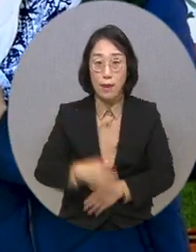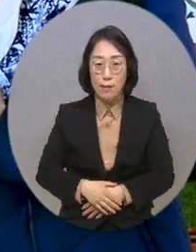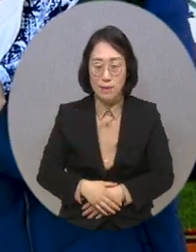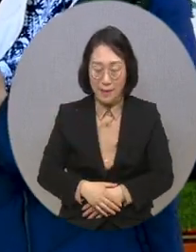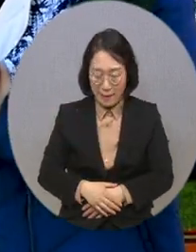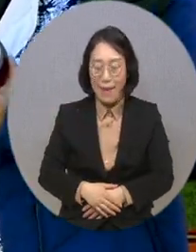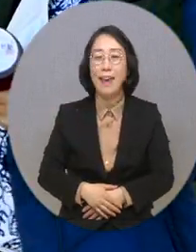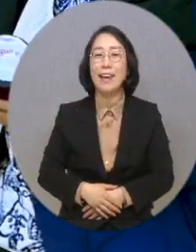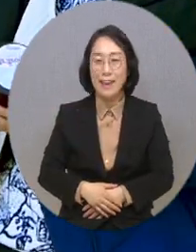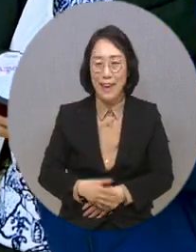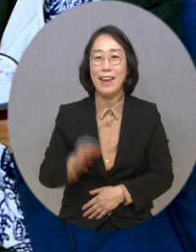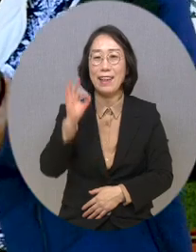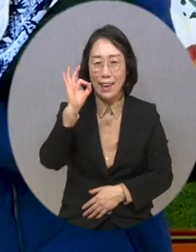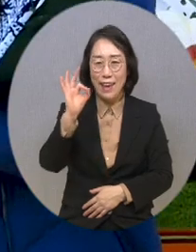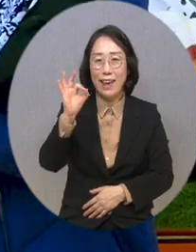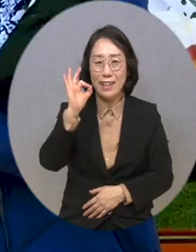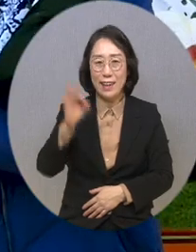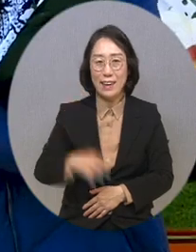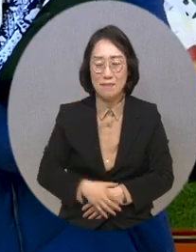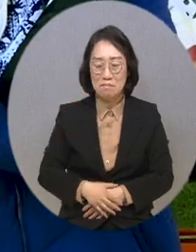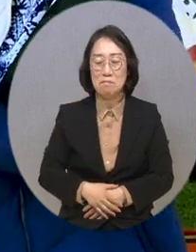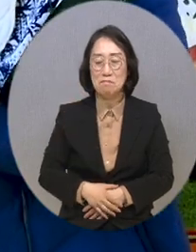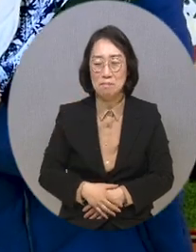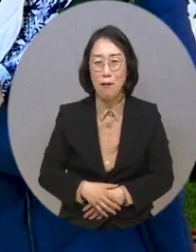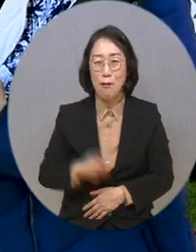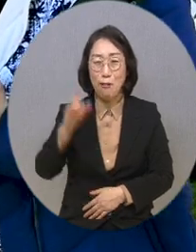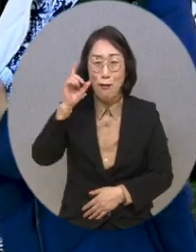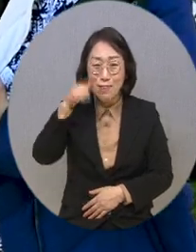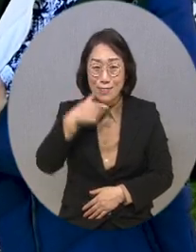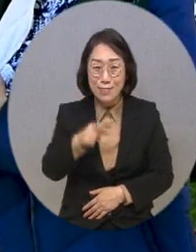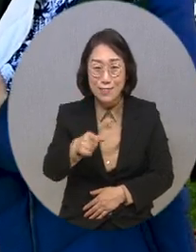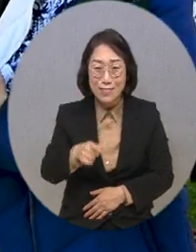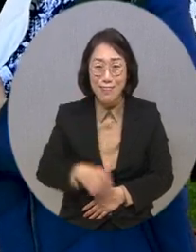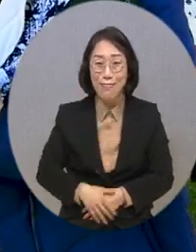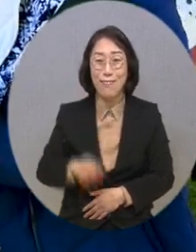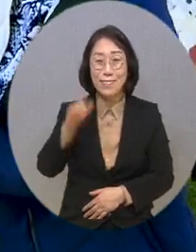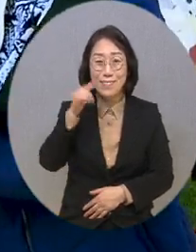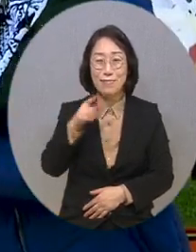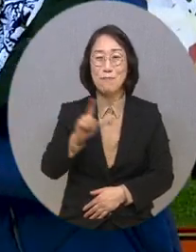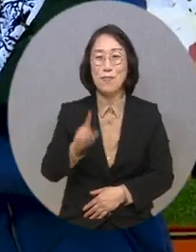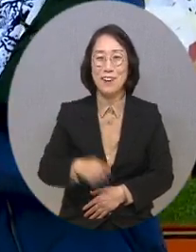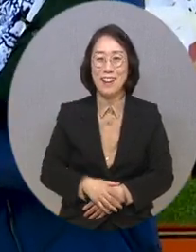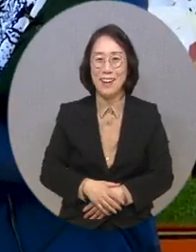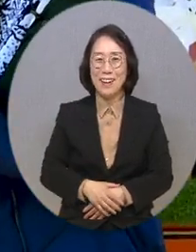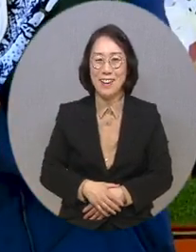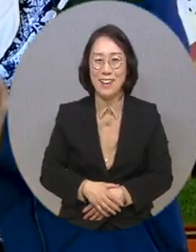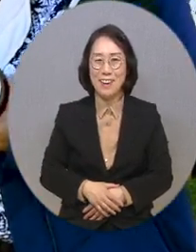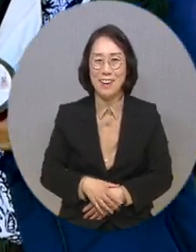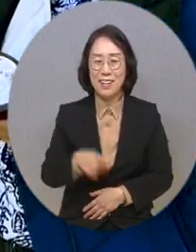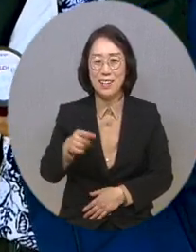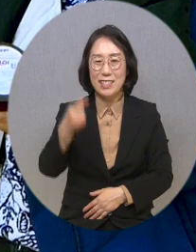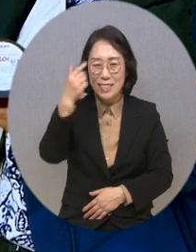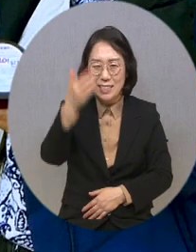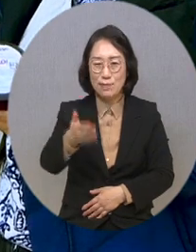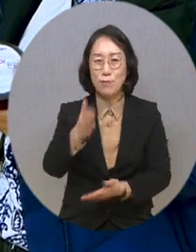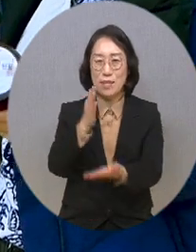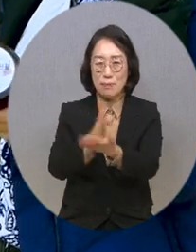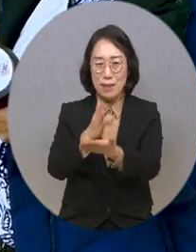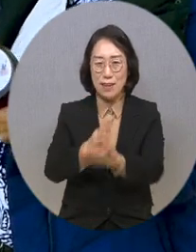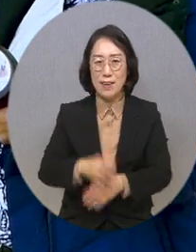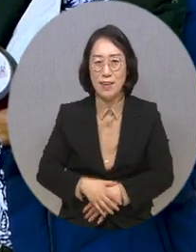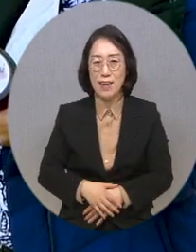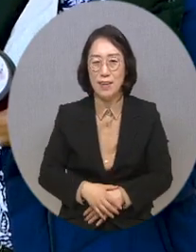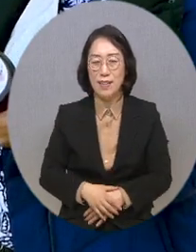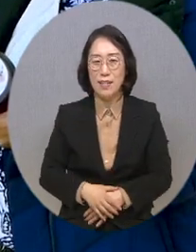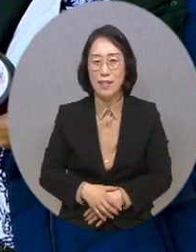예. 마지못이 뭐. 아, 빨리, 마지못 한다고요? 아이고, 내가 이런 질문 하지 말으라 그랬는데 내가 또